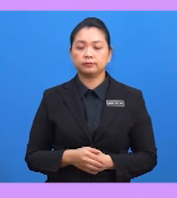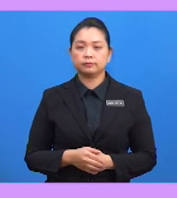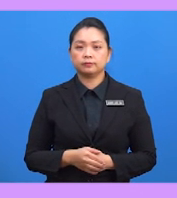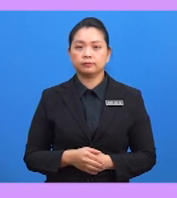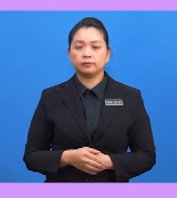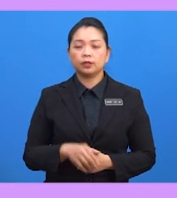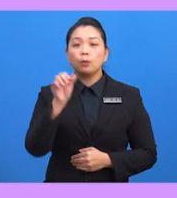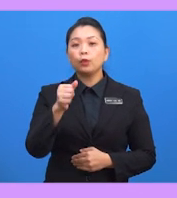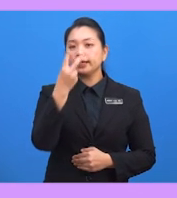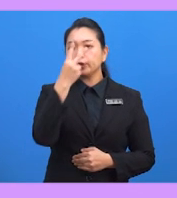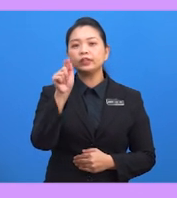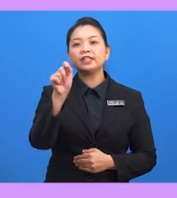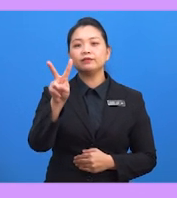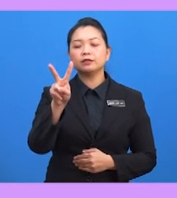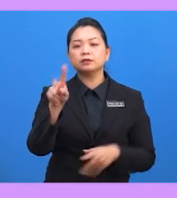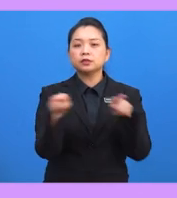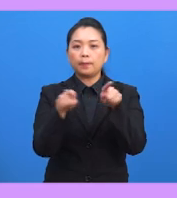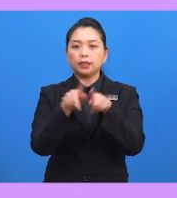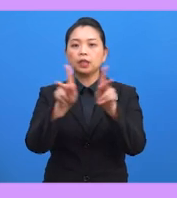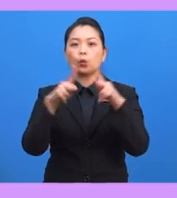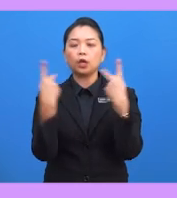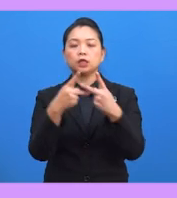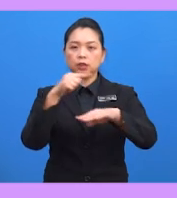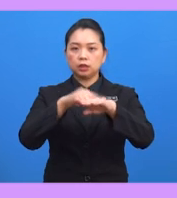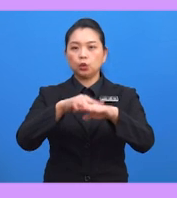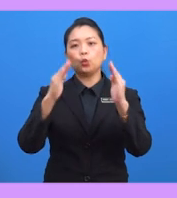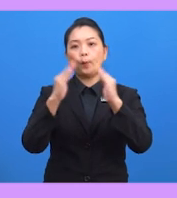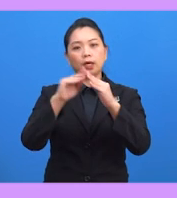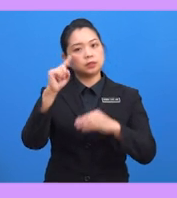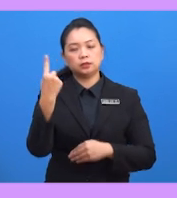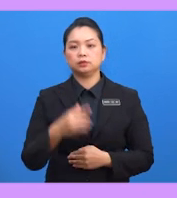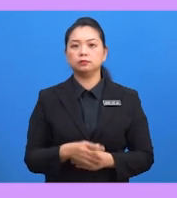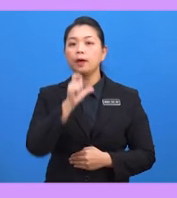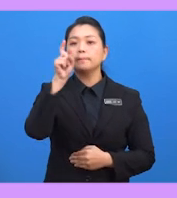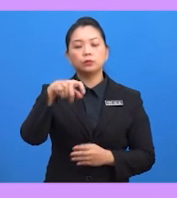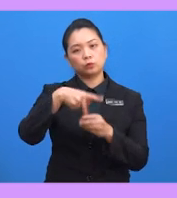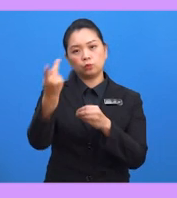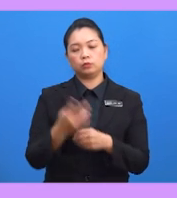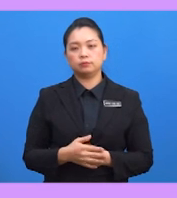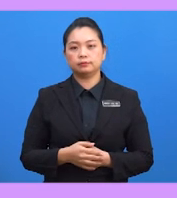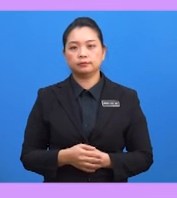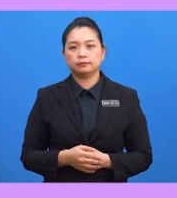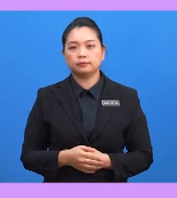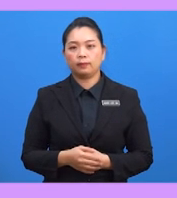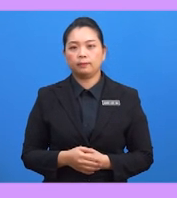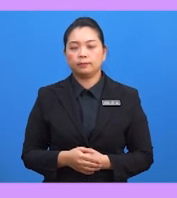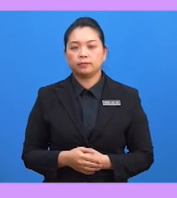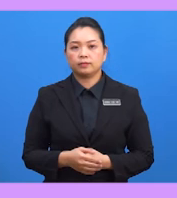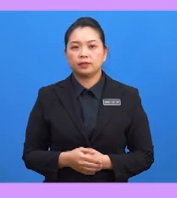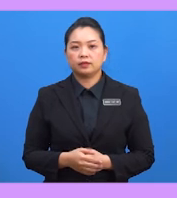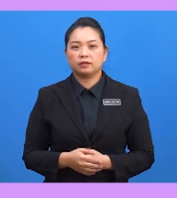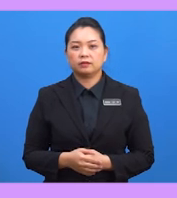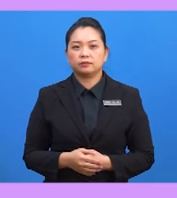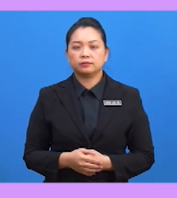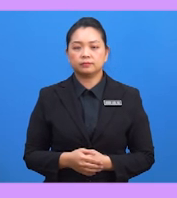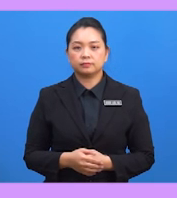Encik Ahmad boleh menonton televisyen bersama keluarga di rumah sekaligus dapat mengeratkan hubungan antara keluarga